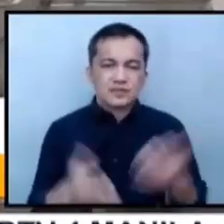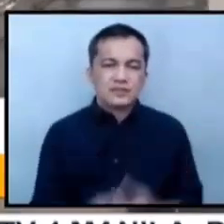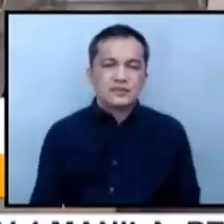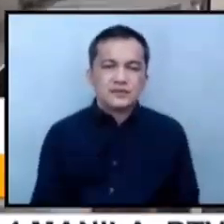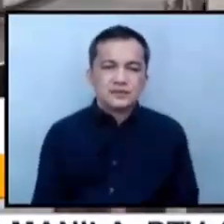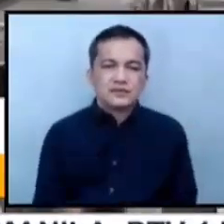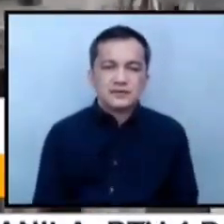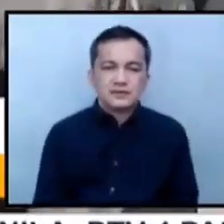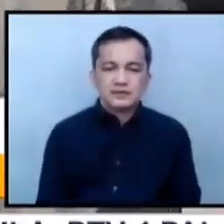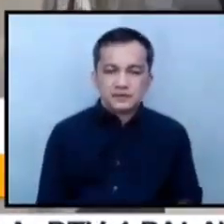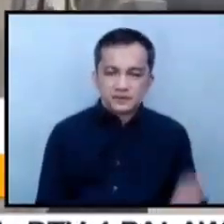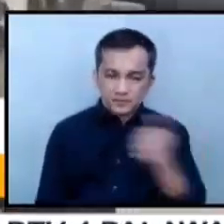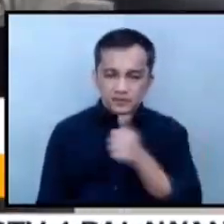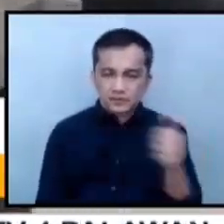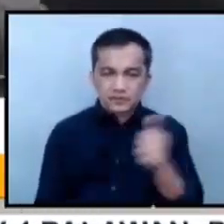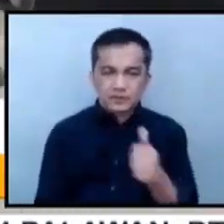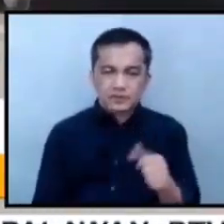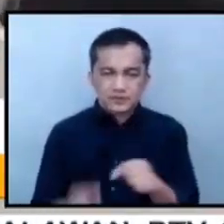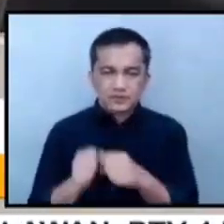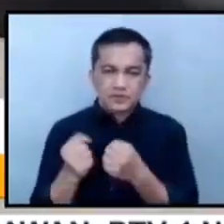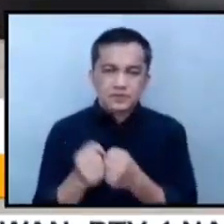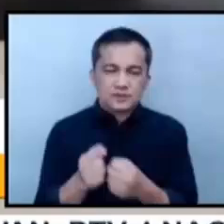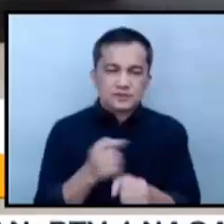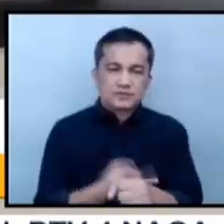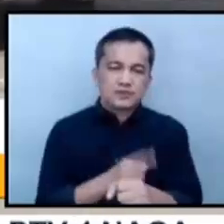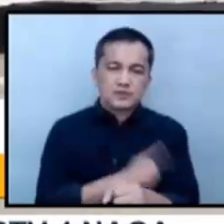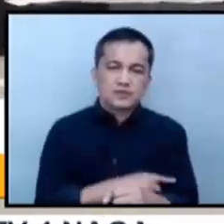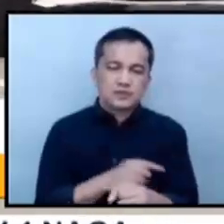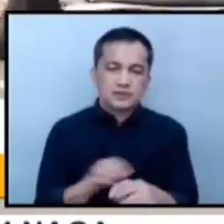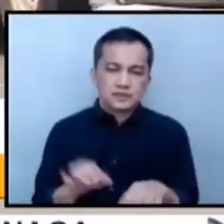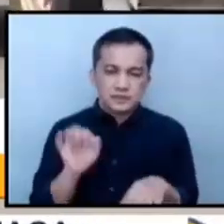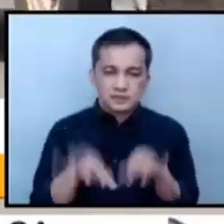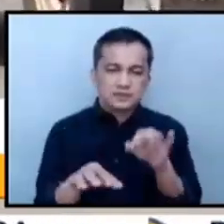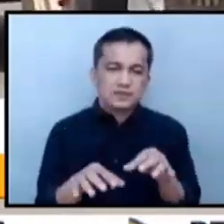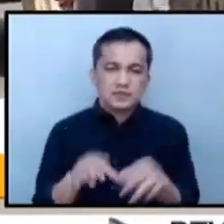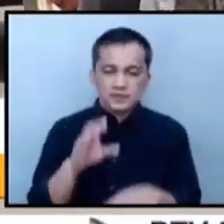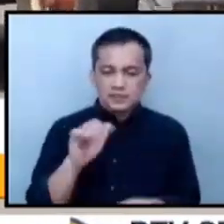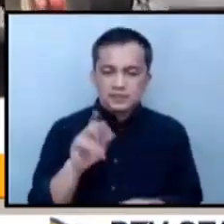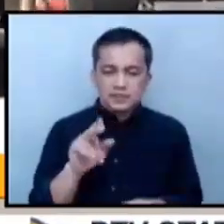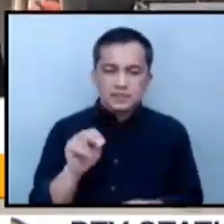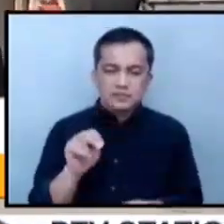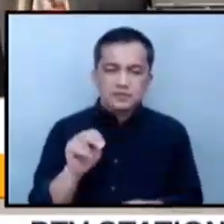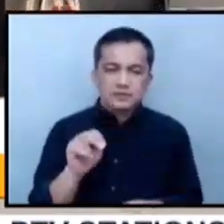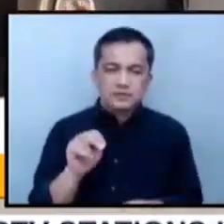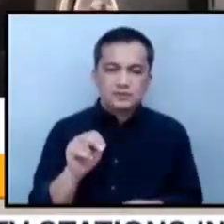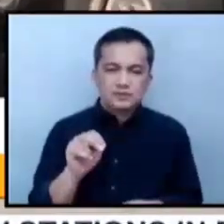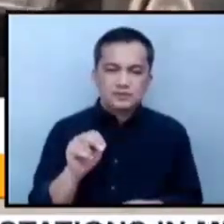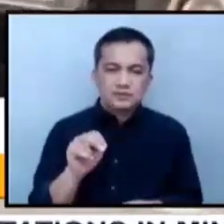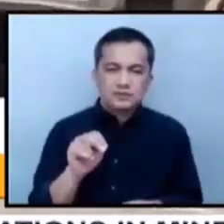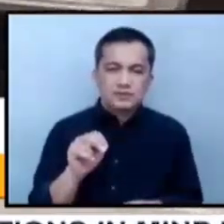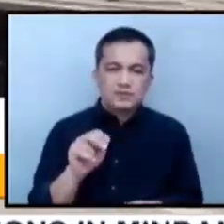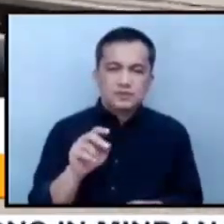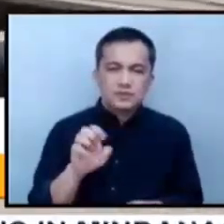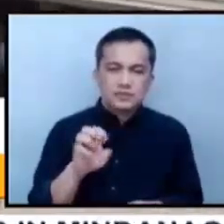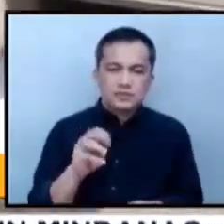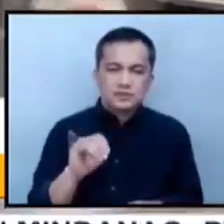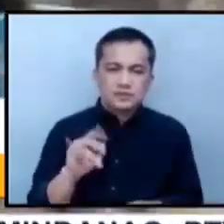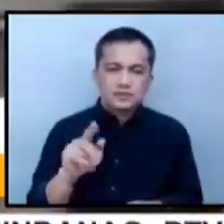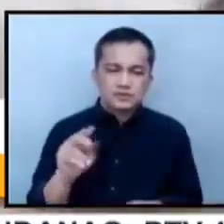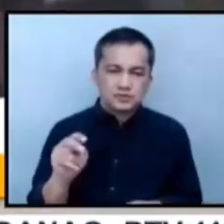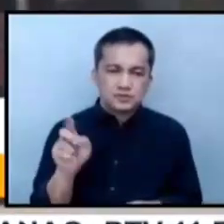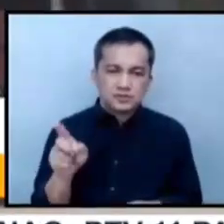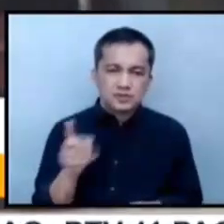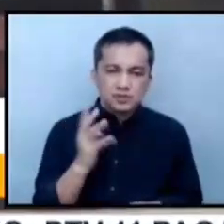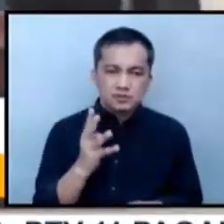transportation sector po ang pinamalaki ang kontribusyon sa Carbon emissions at dito 40% ang